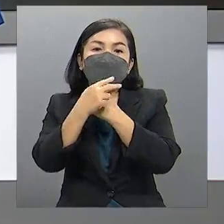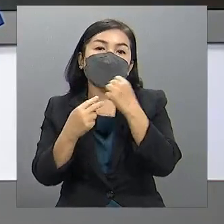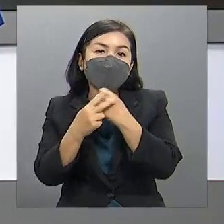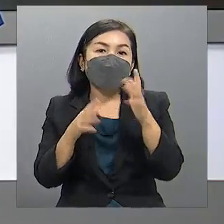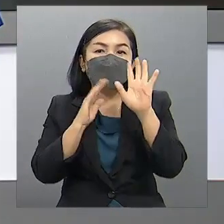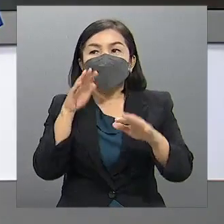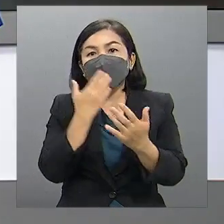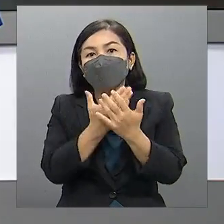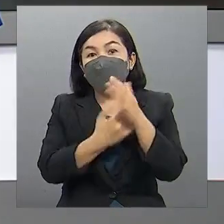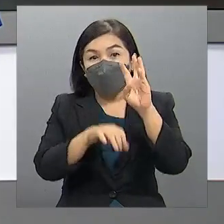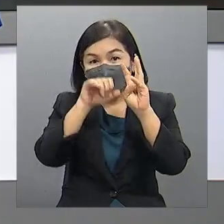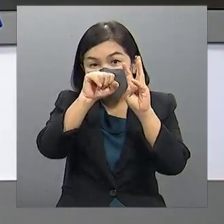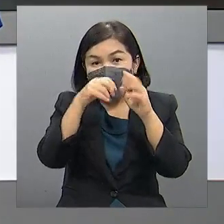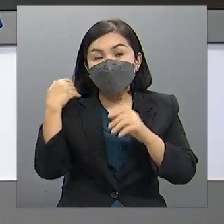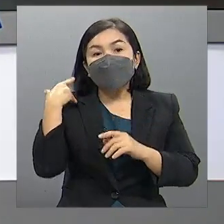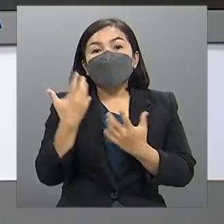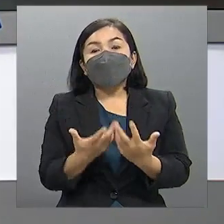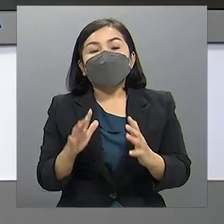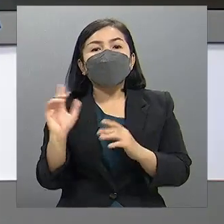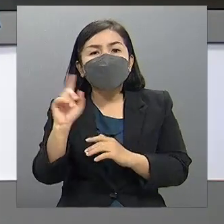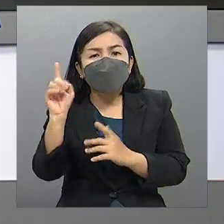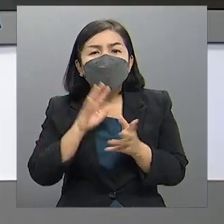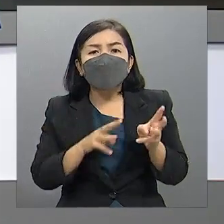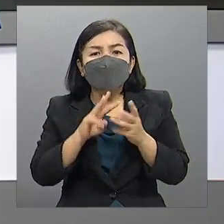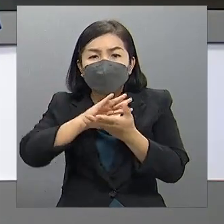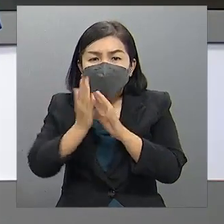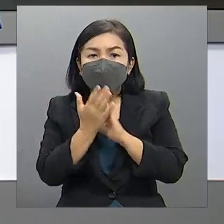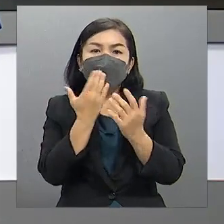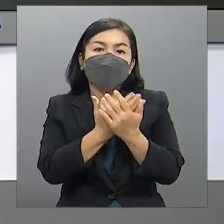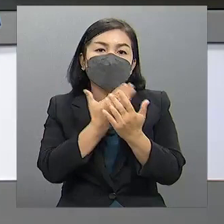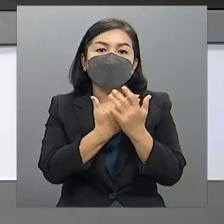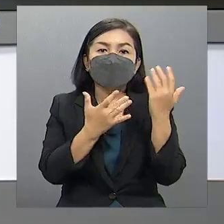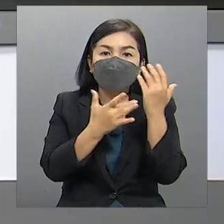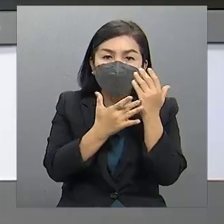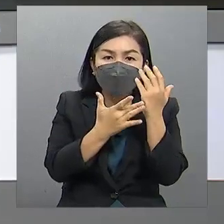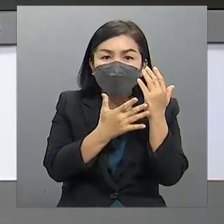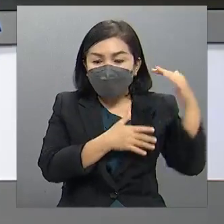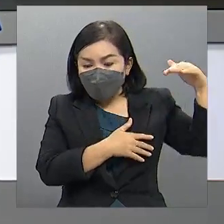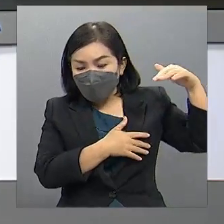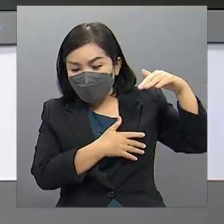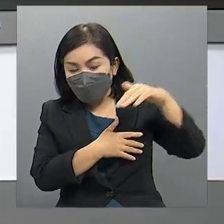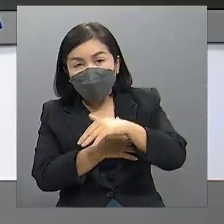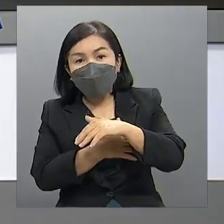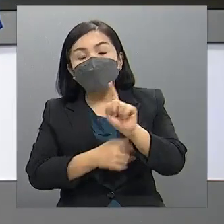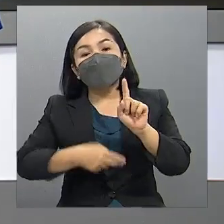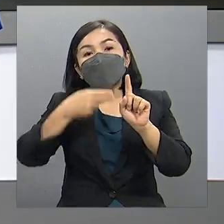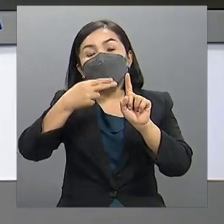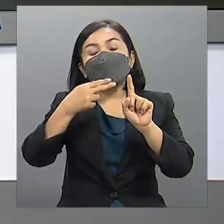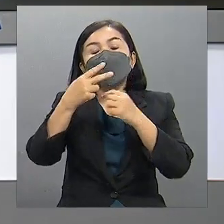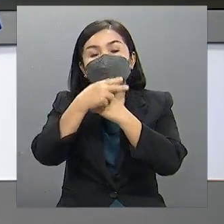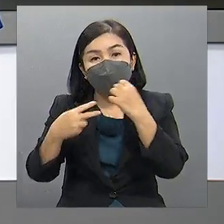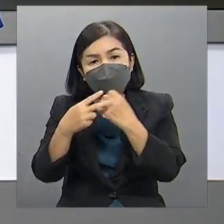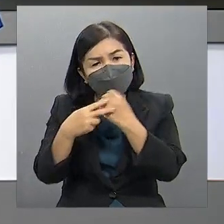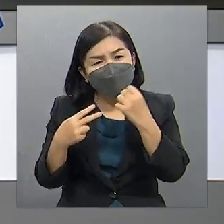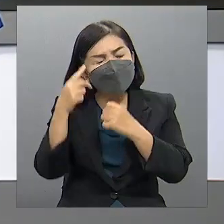นะคะแต่ว่าหลังจากนั้นเกิดการปรับทางครั้งใหญ่ราคานี้ร่วงลงน้อยกว่าหนึ่งหมื่นดอลลาร์สหรัฐมันเกิดความกังวล